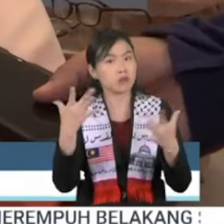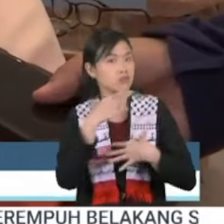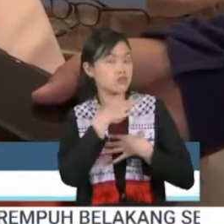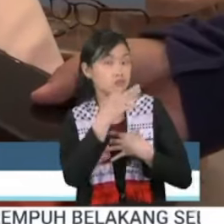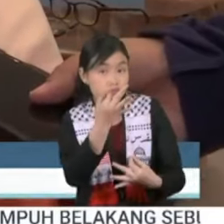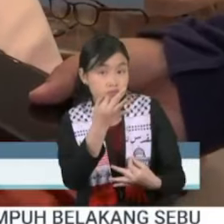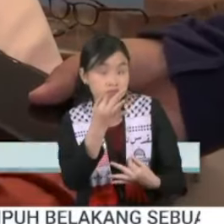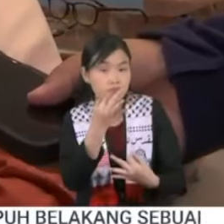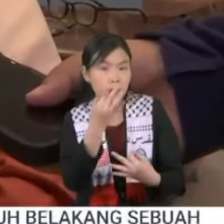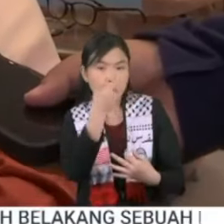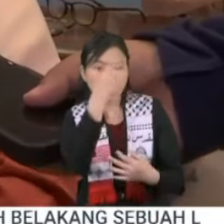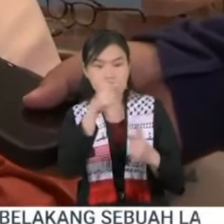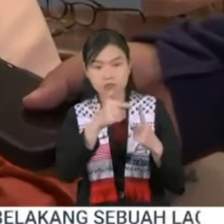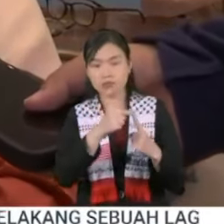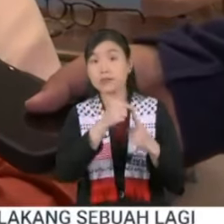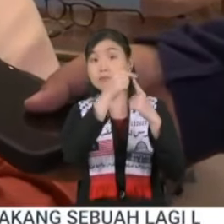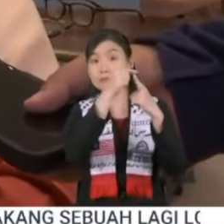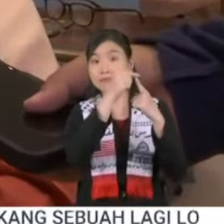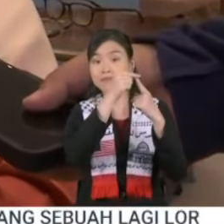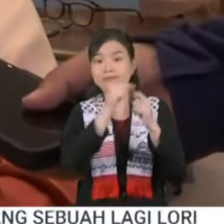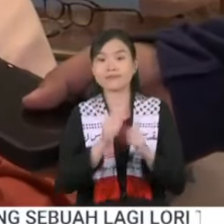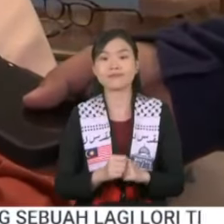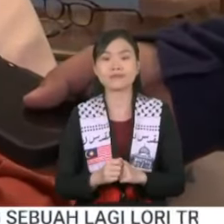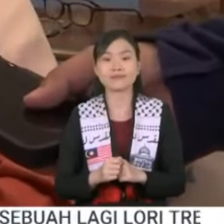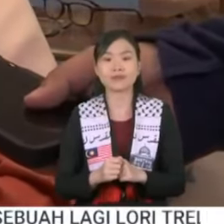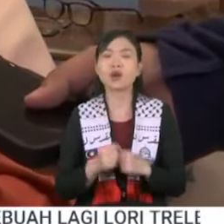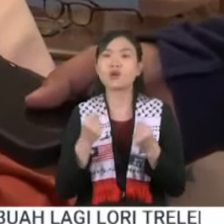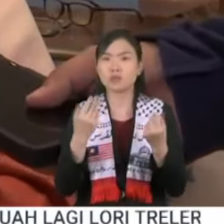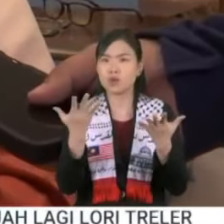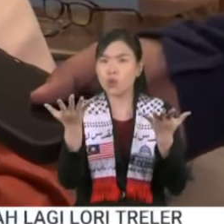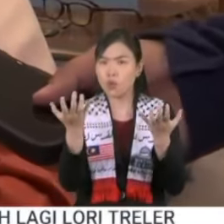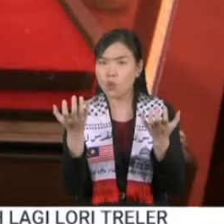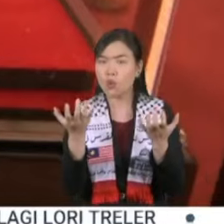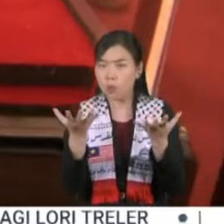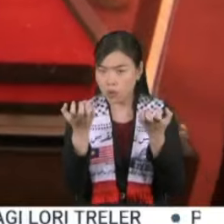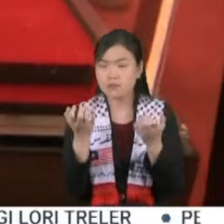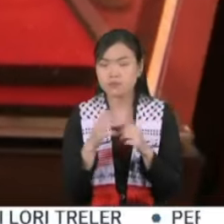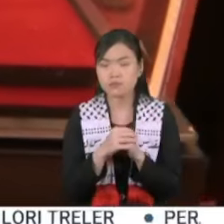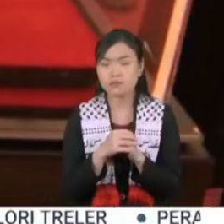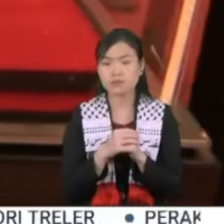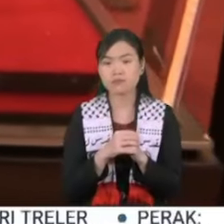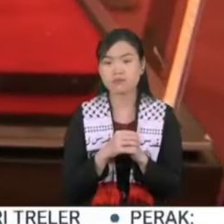dengan keunikan dia. Banyak permintaan jugalah.